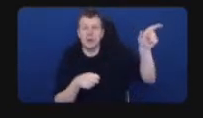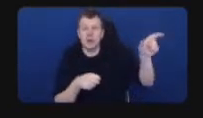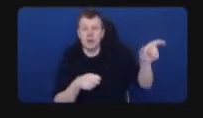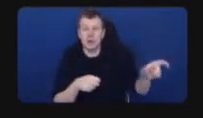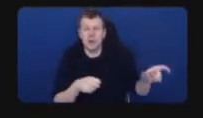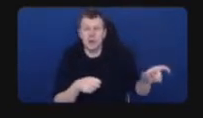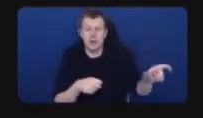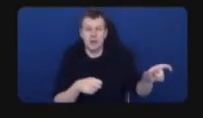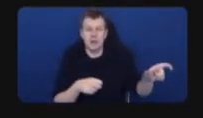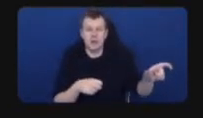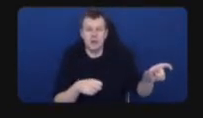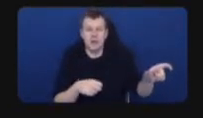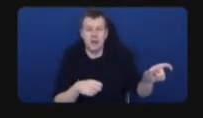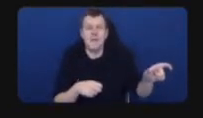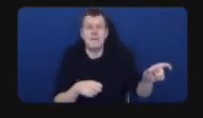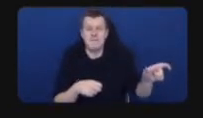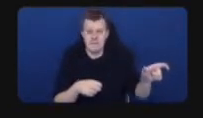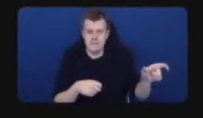在左边我们可以看到